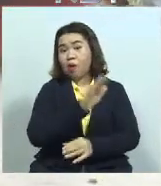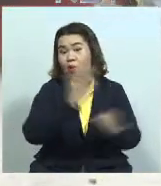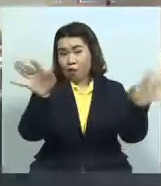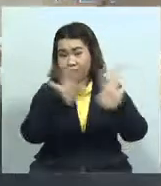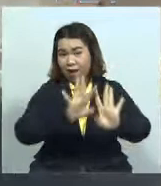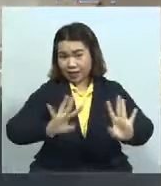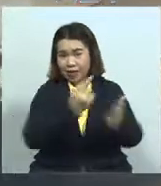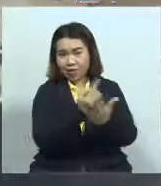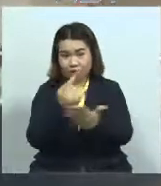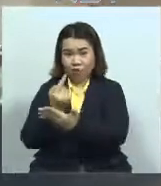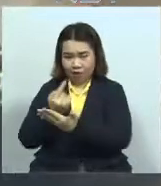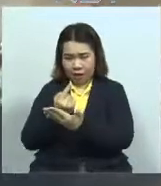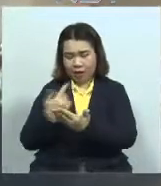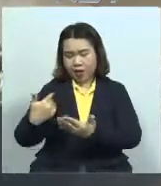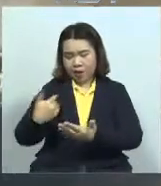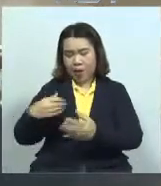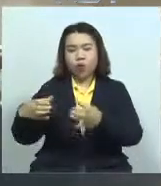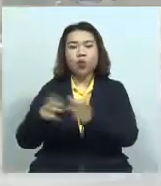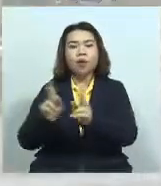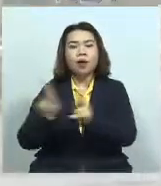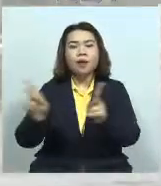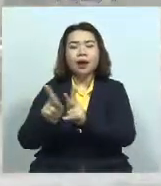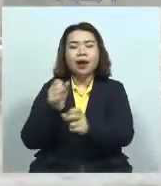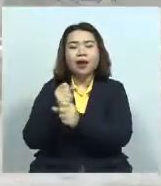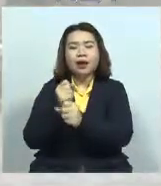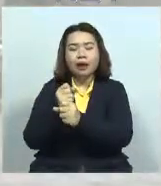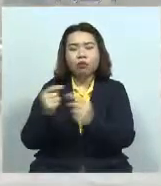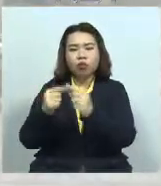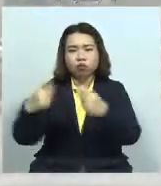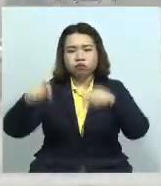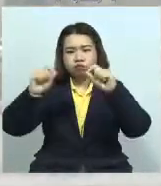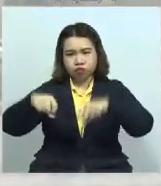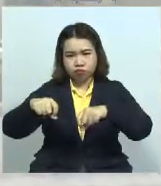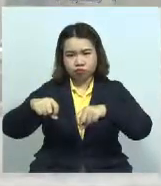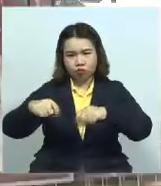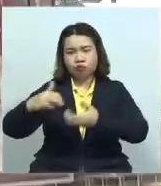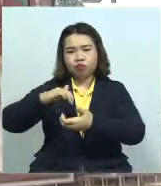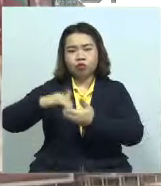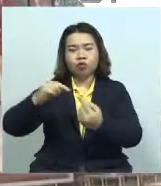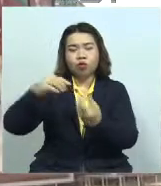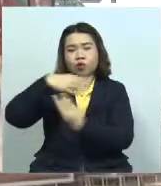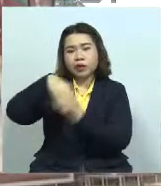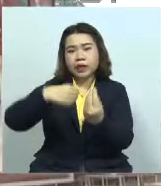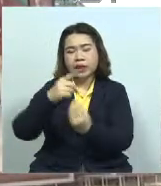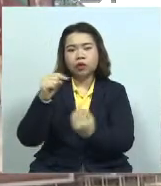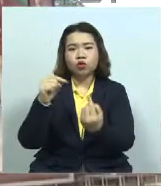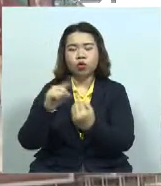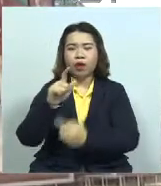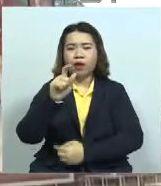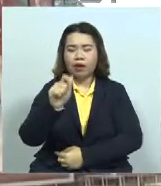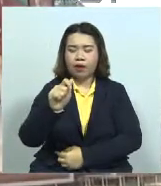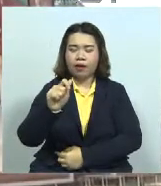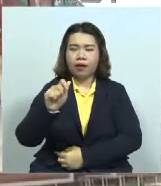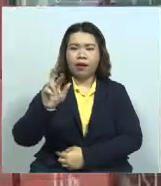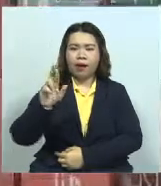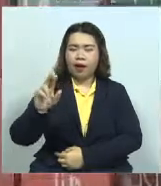และการประชุมเตรียมการของคณะกรรมการเจรจาจัดทำความตกลงหุ้นส่วนทางเศรษฐกิจระดับภูมิภาคหรือว่าอาเซียนเฉพา